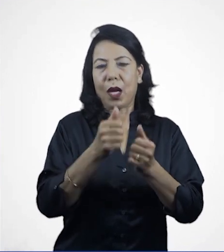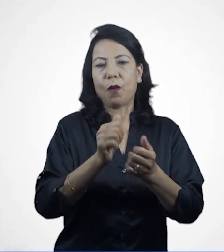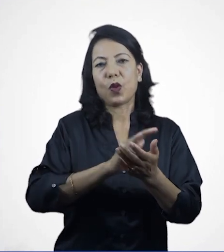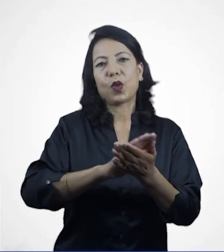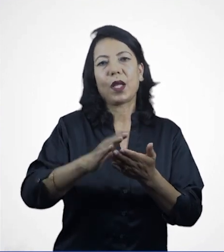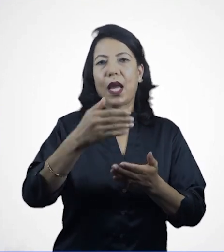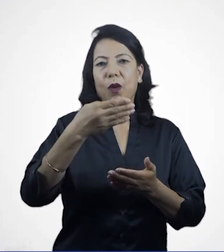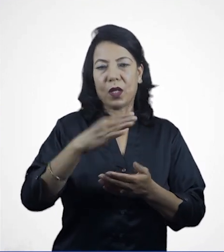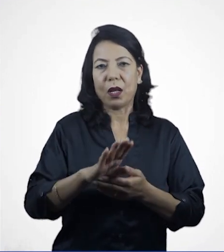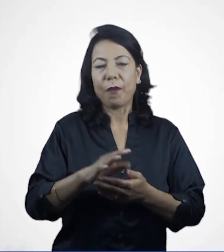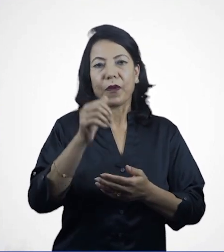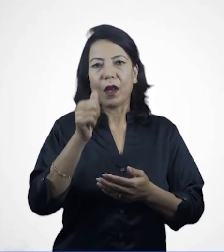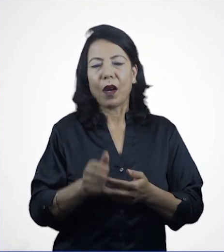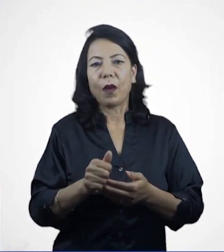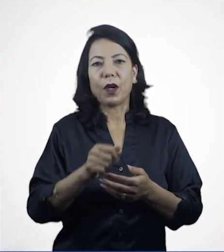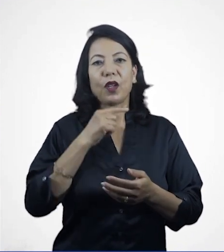सुधार होंच, अब